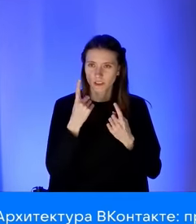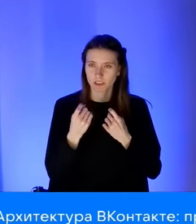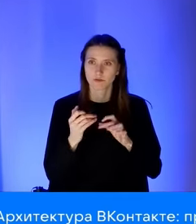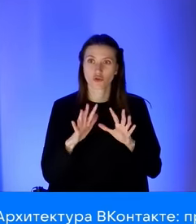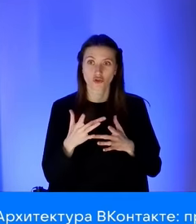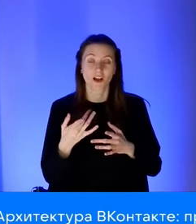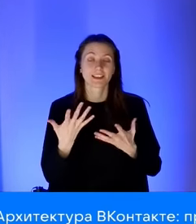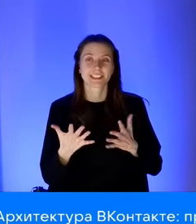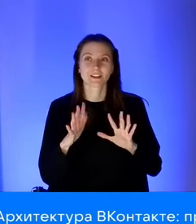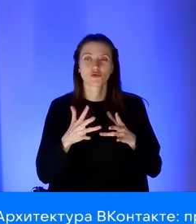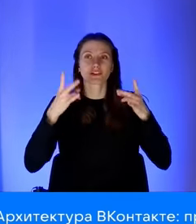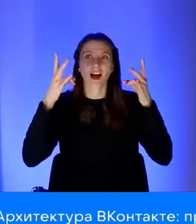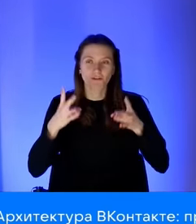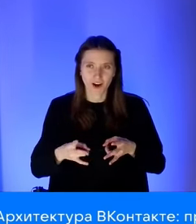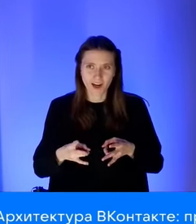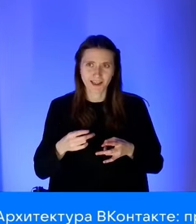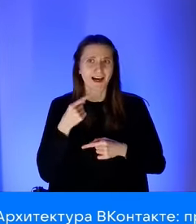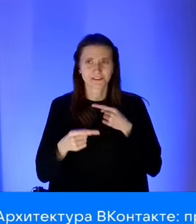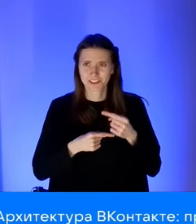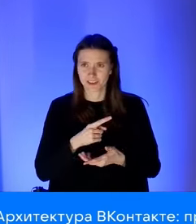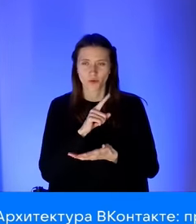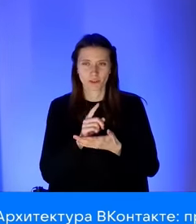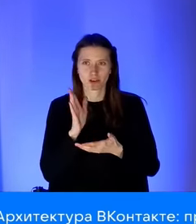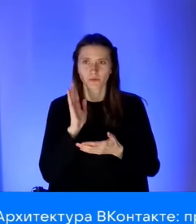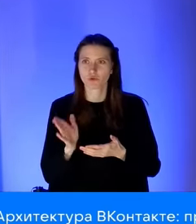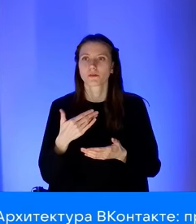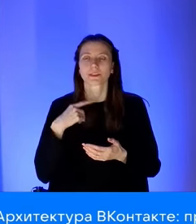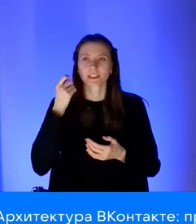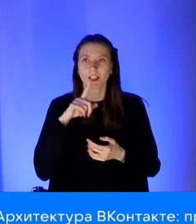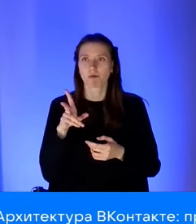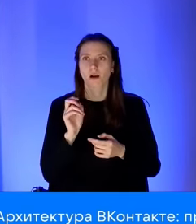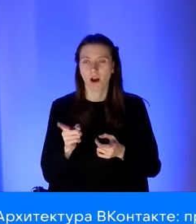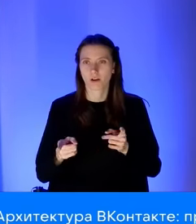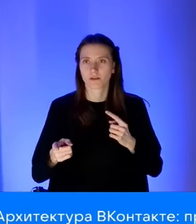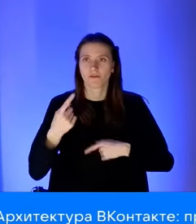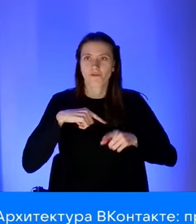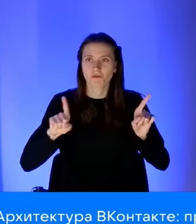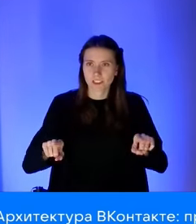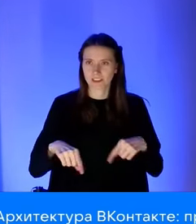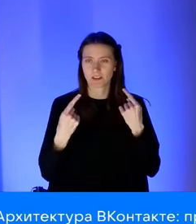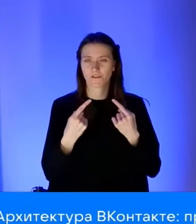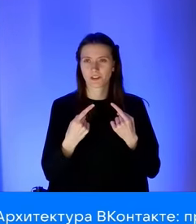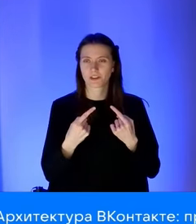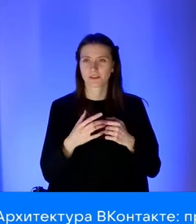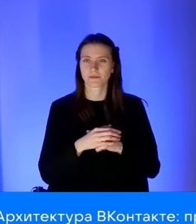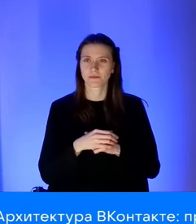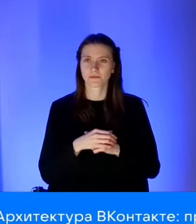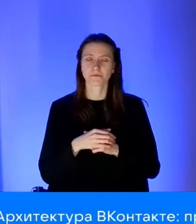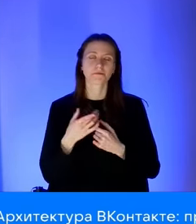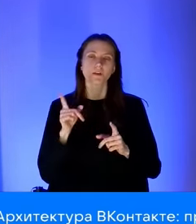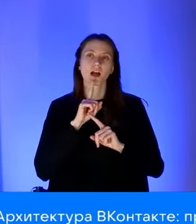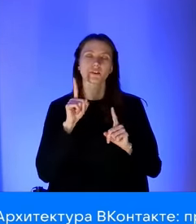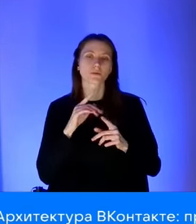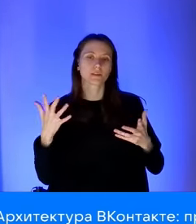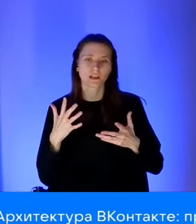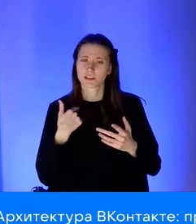наступает всегда мы знаем как из этой аварии выйти Ой какие особенности Я здесь